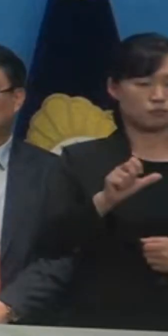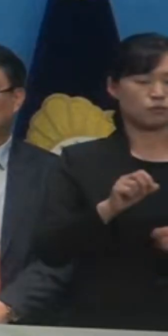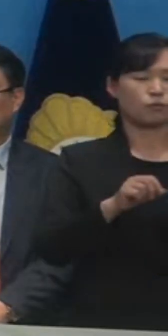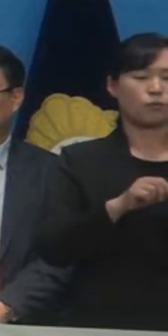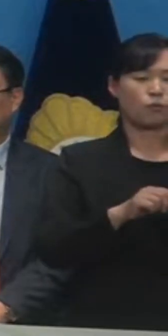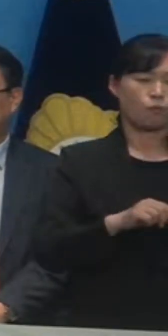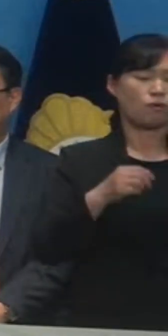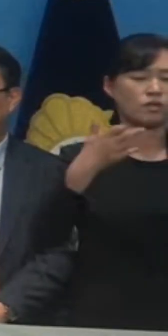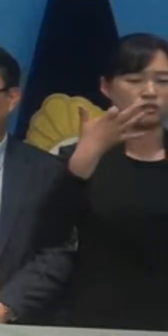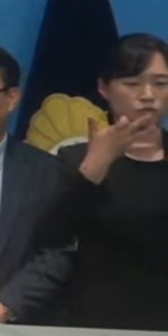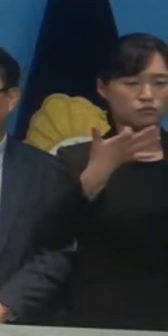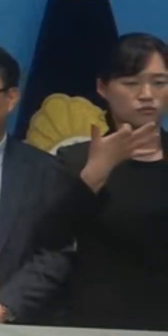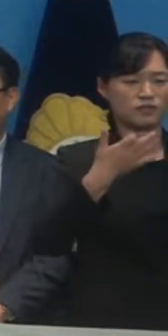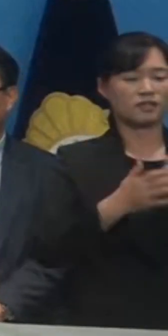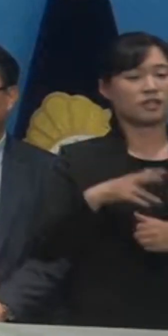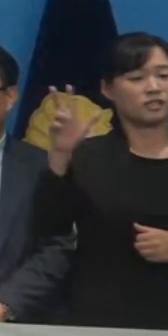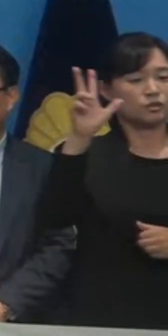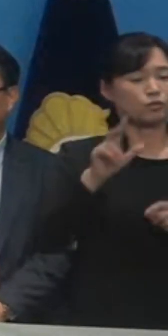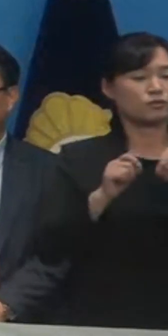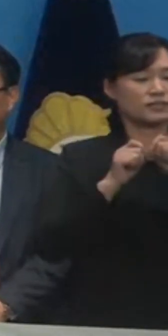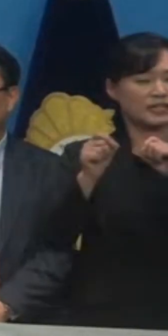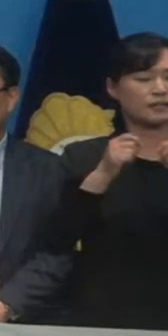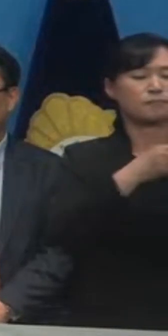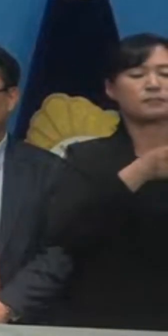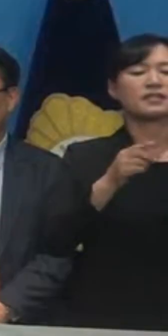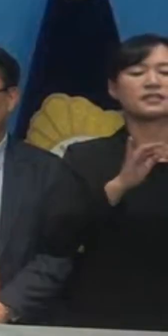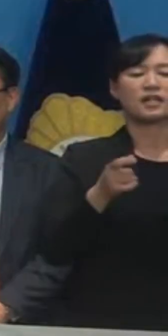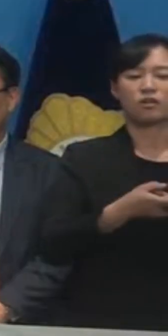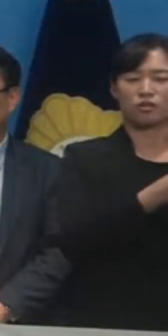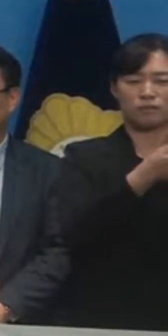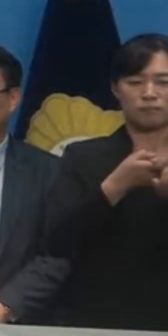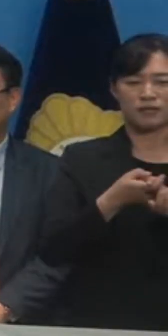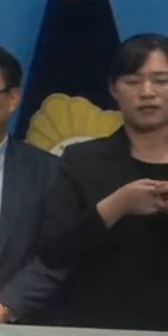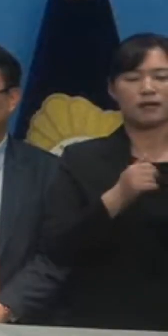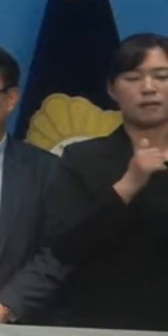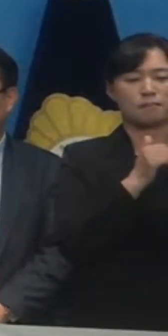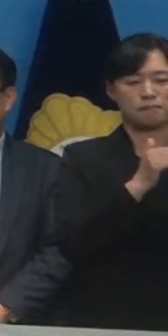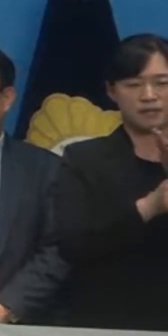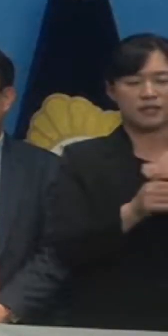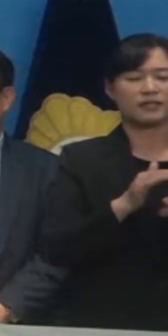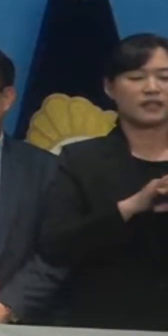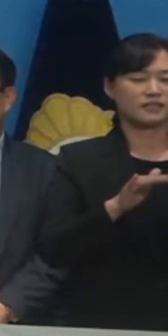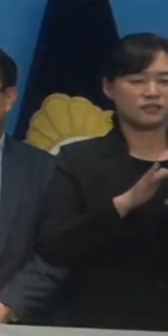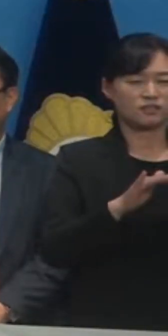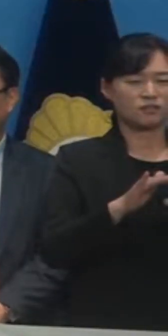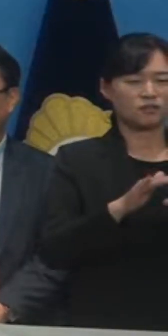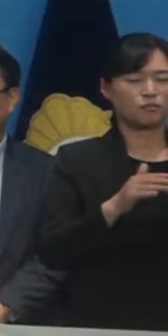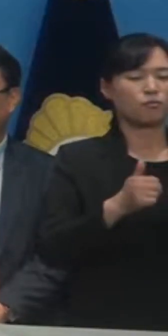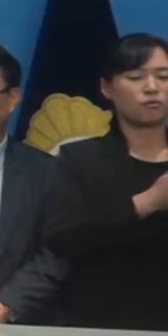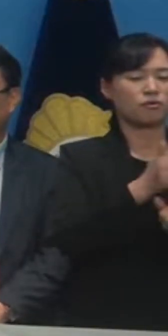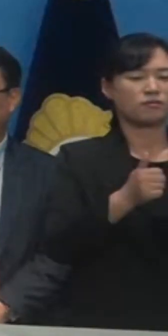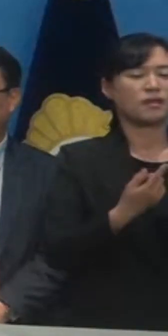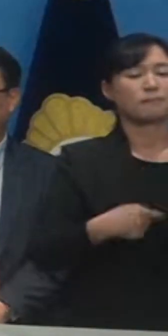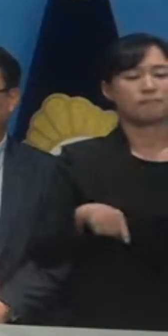2025년 5월 19일 전국 사기 피해자 연합회 피해 대책 대표자 일동.